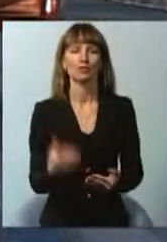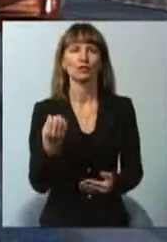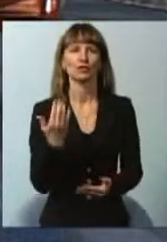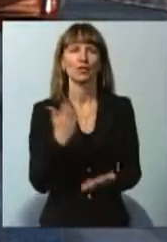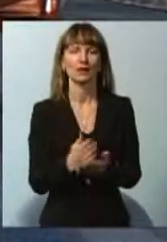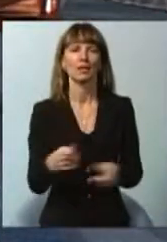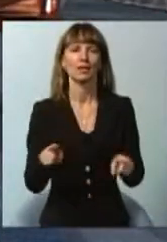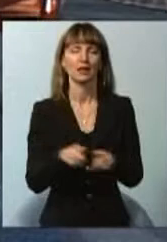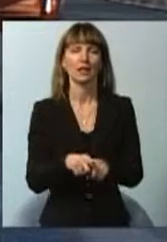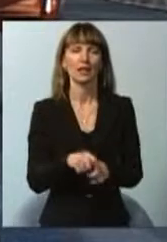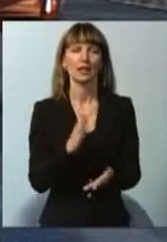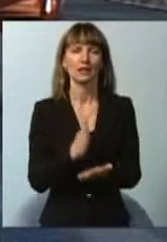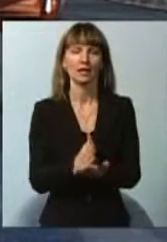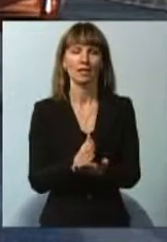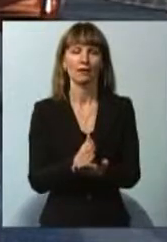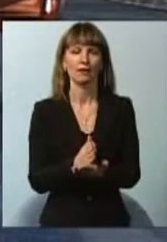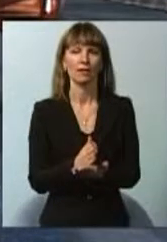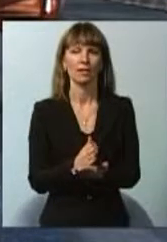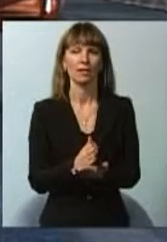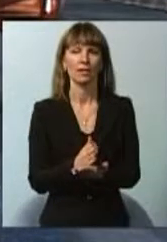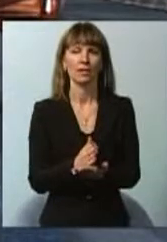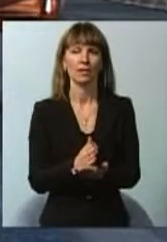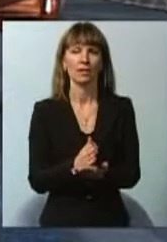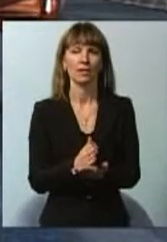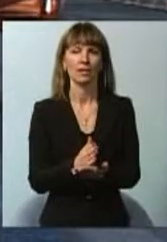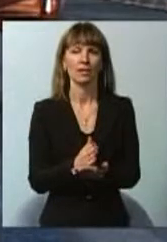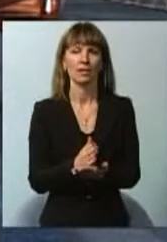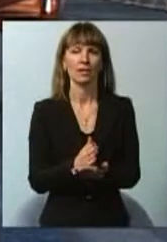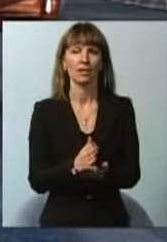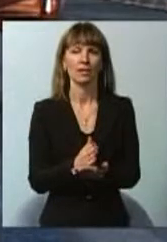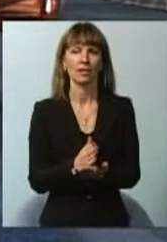таке природне явище, як гіперган. Мало хто чув, що...